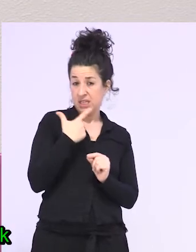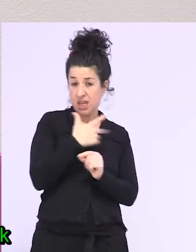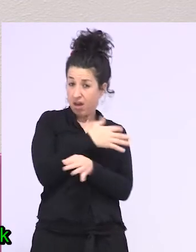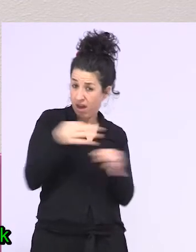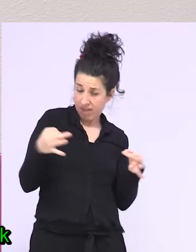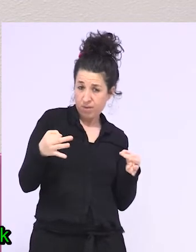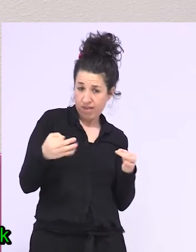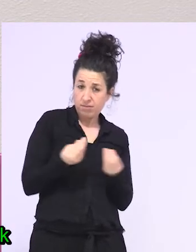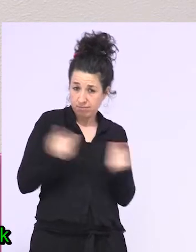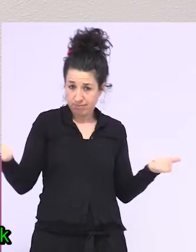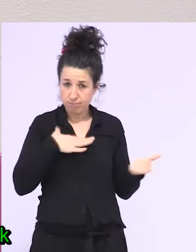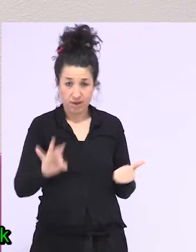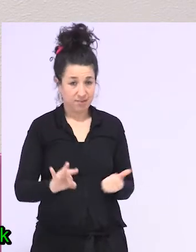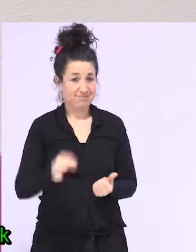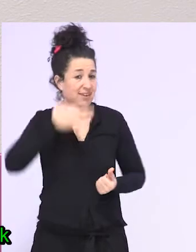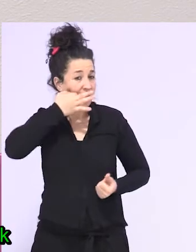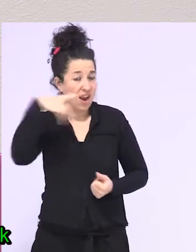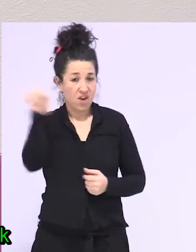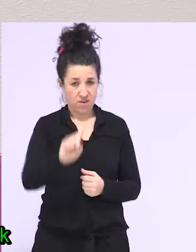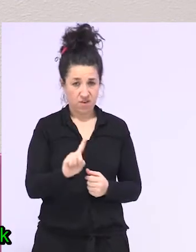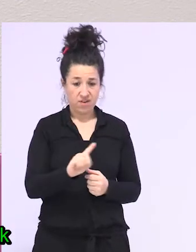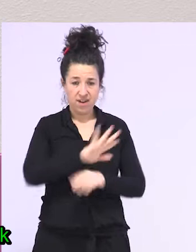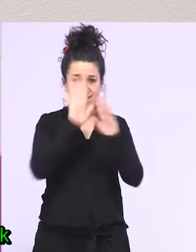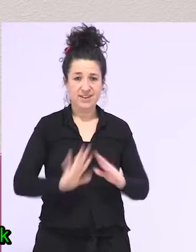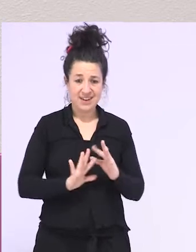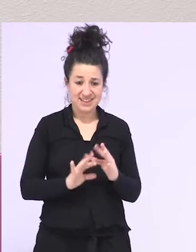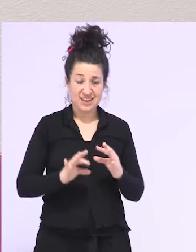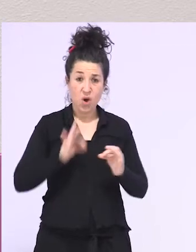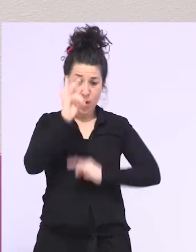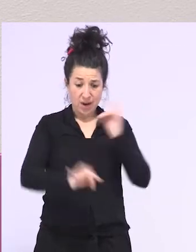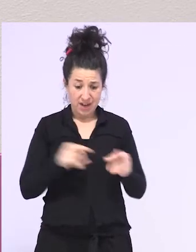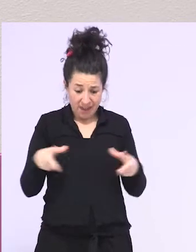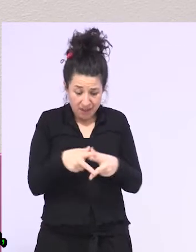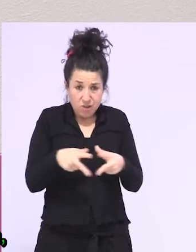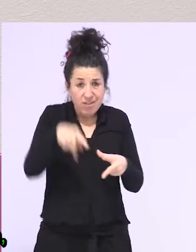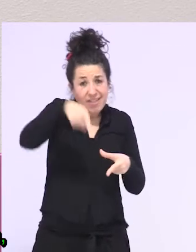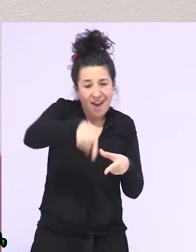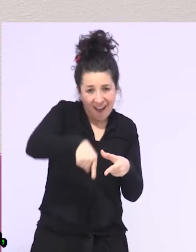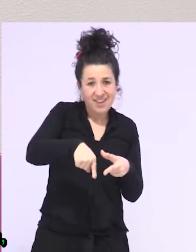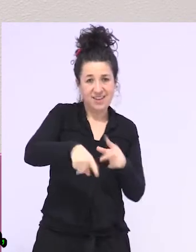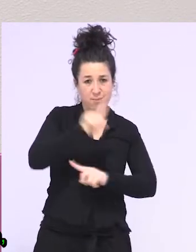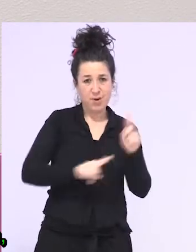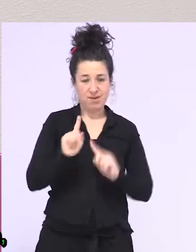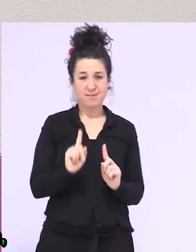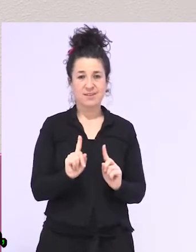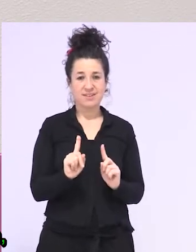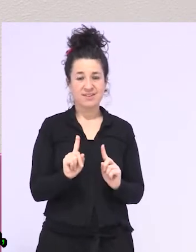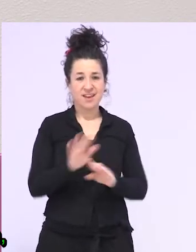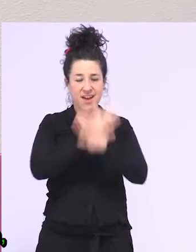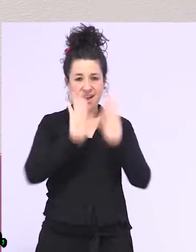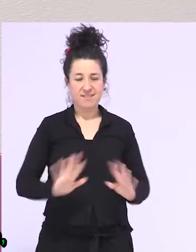ez? Eta ez da, egitan da, gizartearen beraren antolaketatik bertatik datorren zerbait, eta indarkeria dago, gure